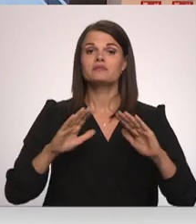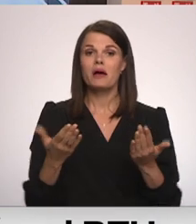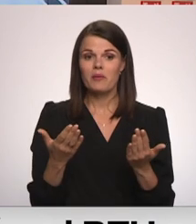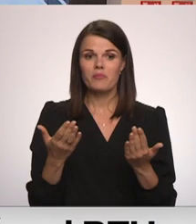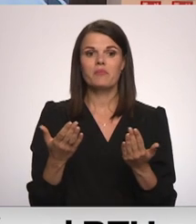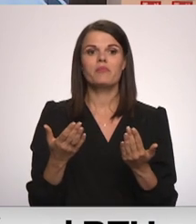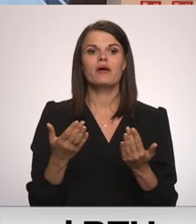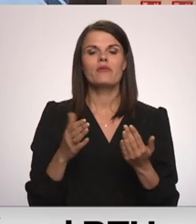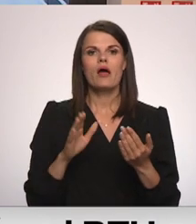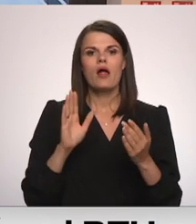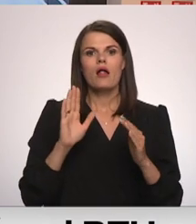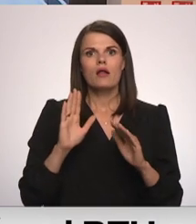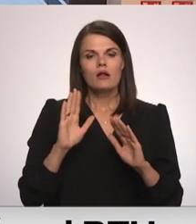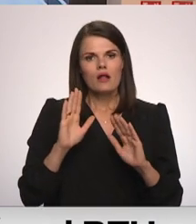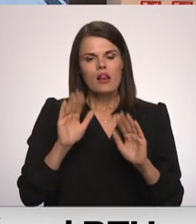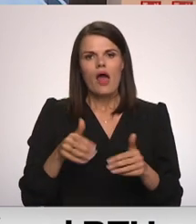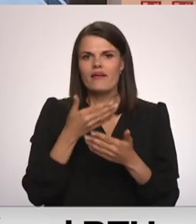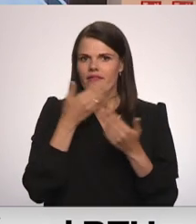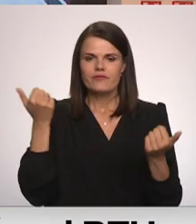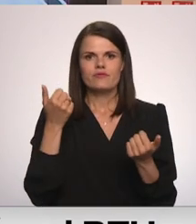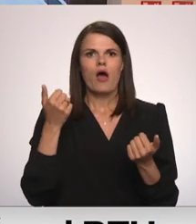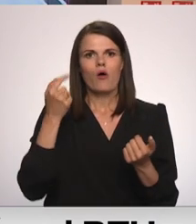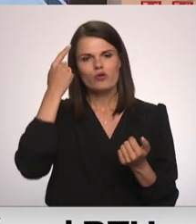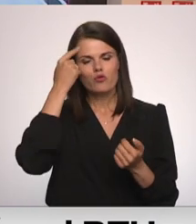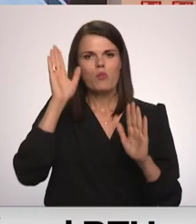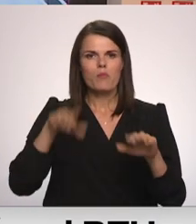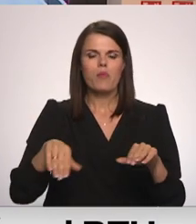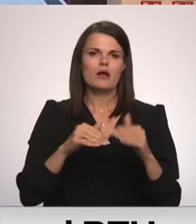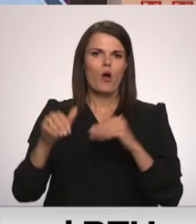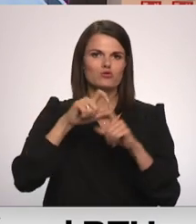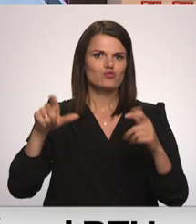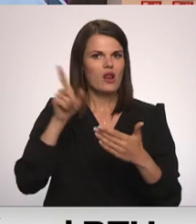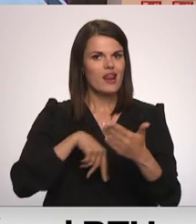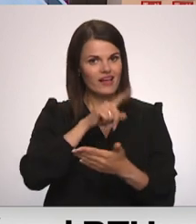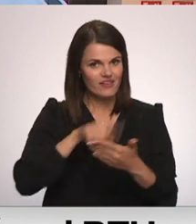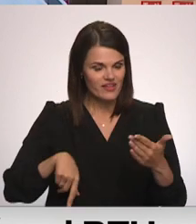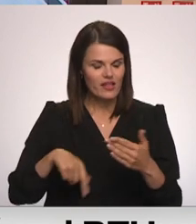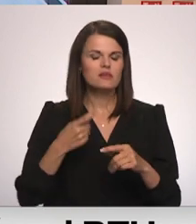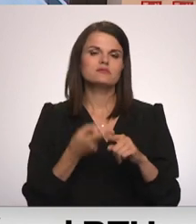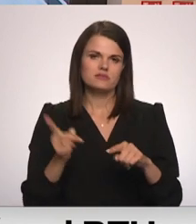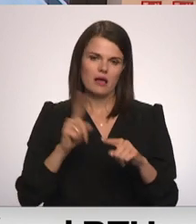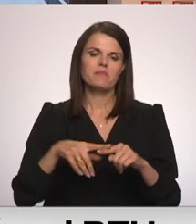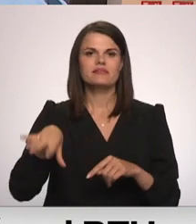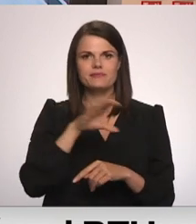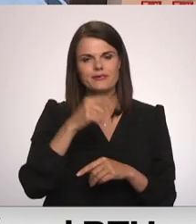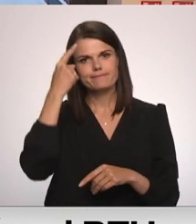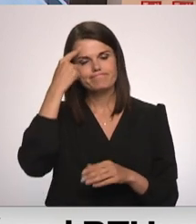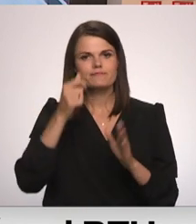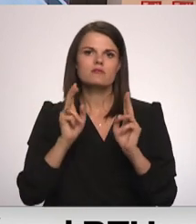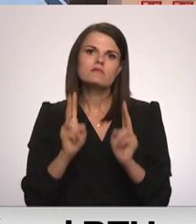nav jāpieņem lēmums par augstskolas likvidāciju, mēs pieņemam labāku